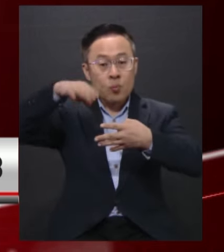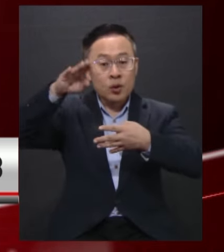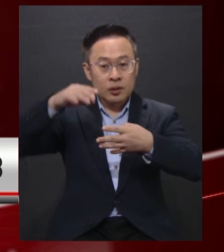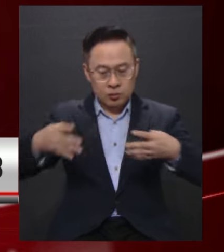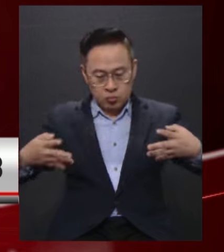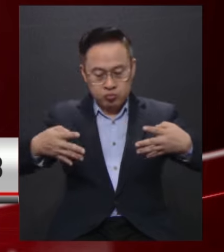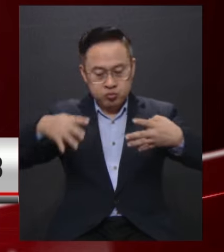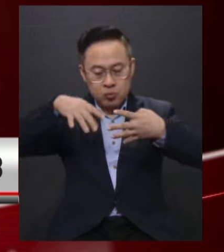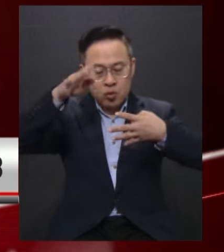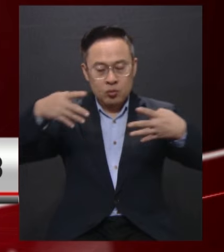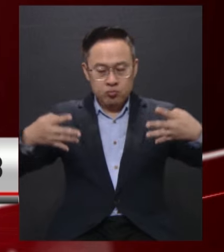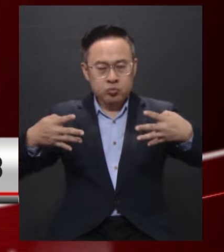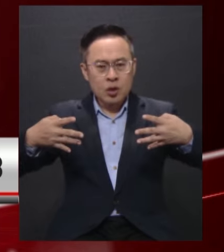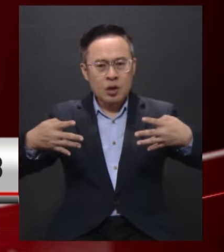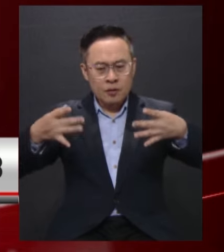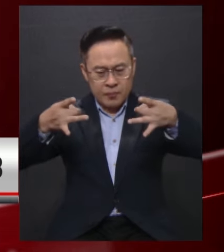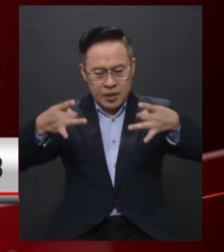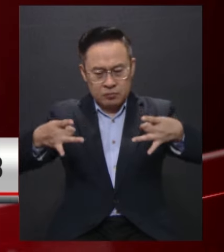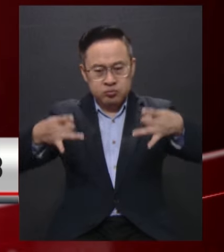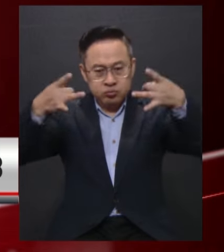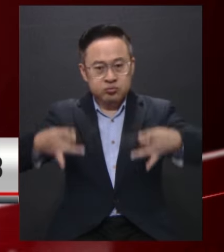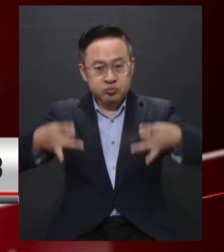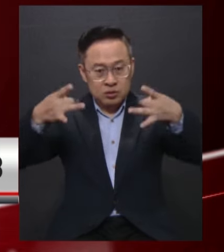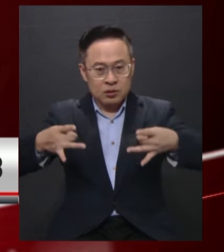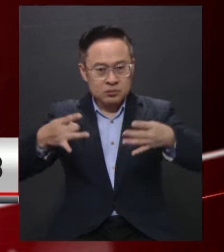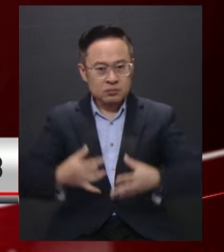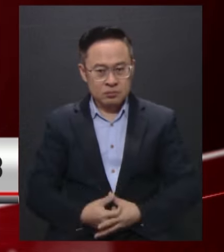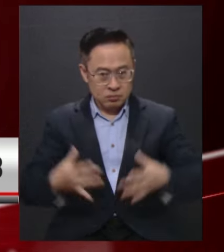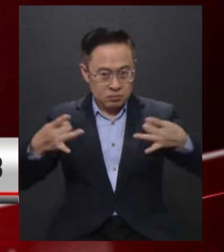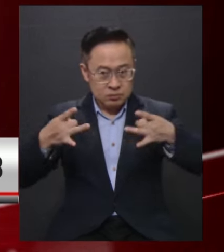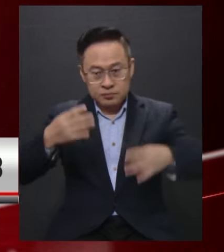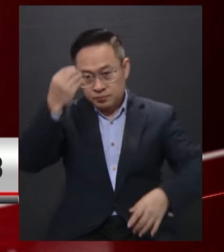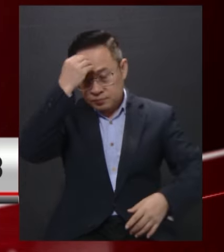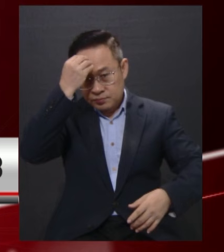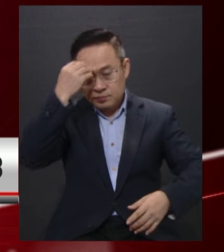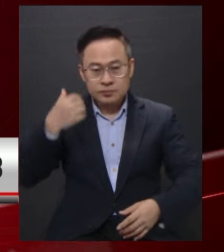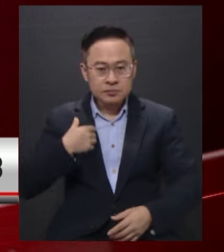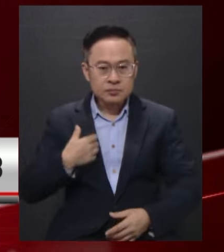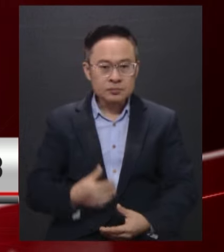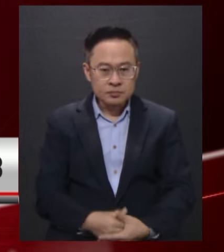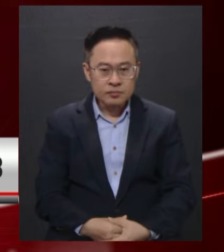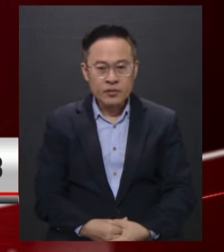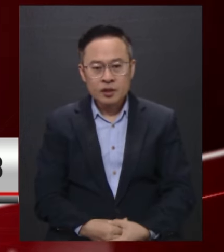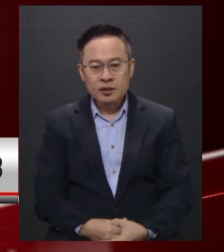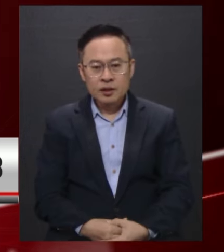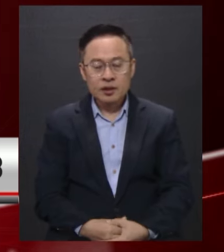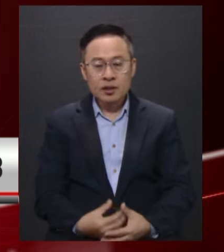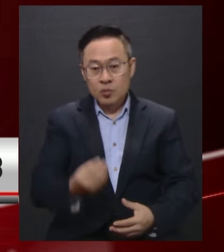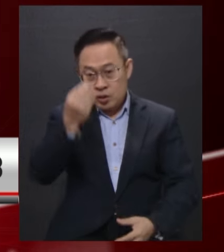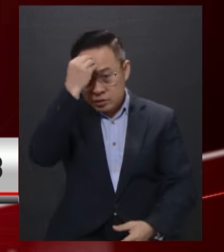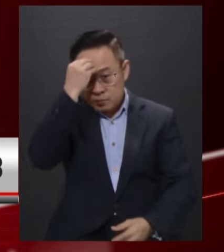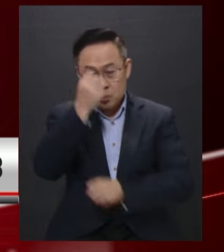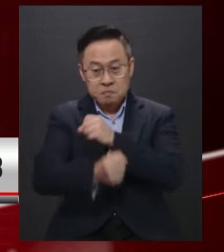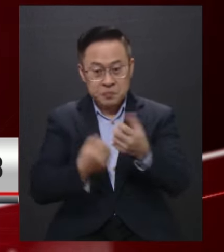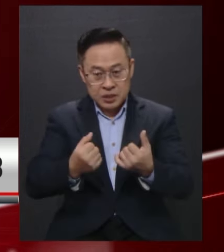ทีมเดียวที่ทำให้ความวุ่นวายในศึกเอเชียนคัพเกิดขึ้นเนาะคือเอาเป็นไปได้ไม่มีใครอยากจะเจอกับญี่ปุ่นหรอกเพราะญี่ปุ่นนี่ก็ถือว่าเป็น